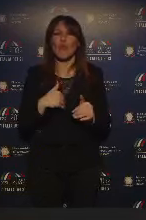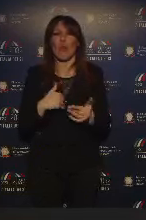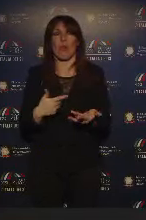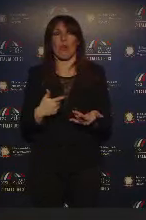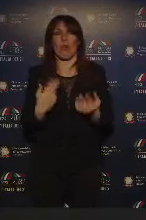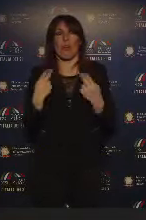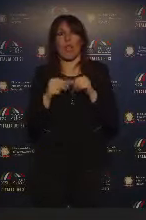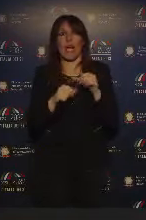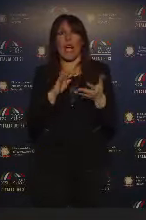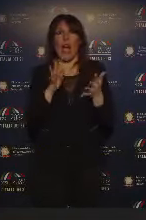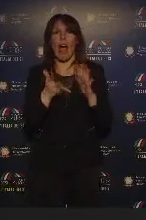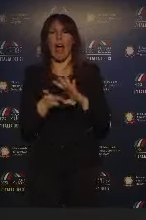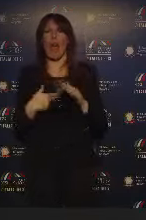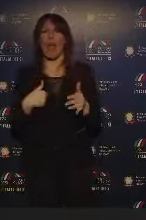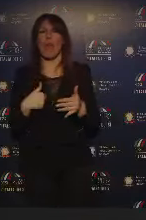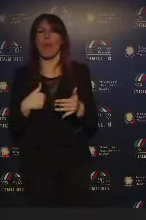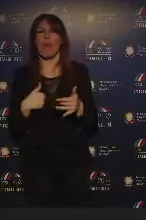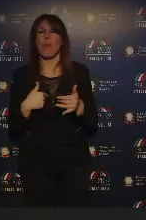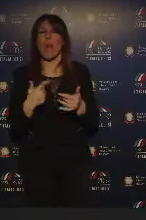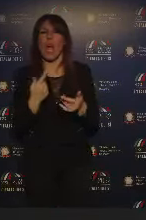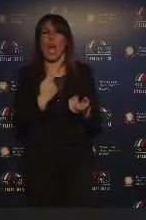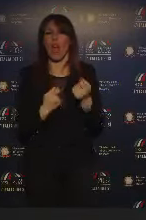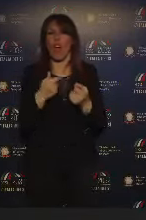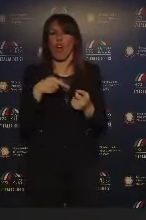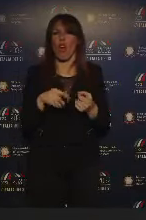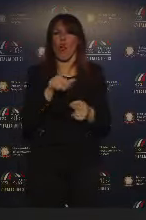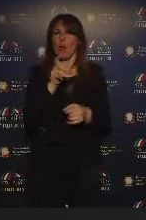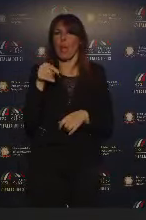l'impresa economica del